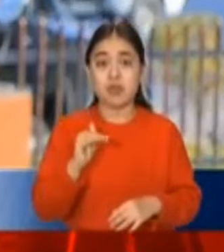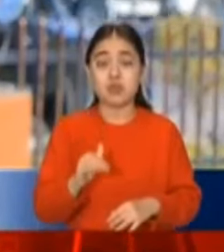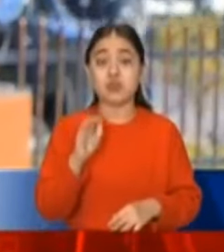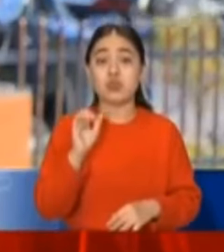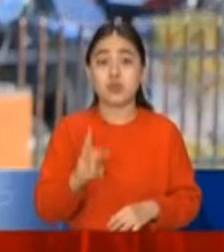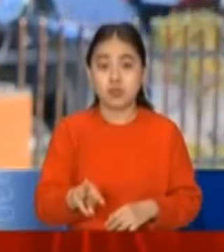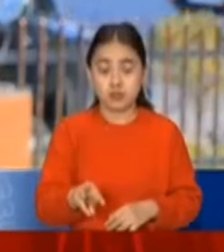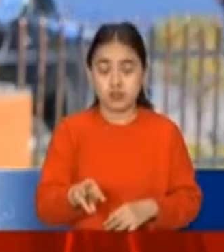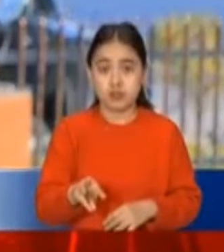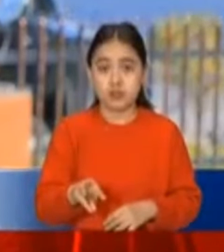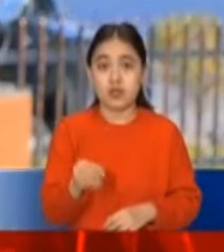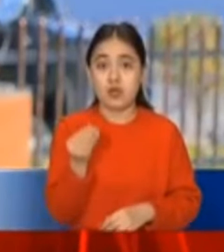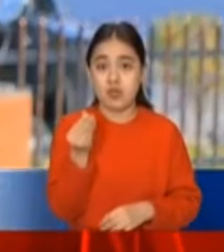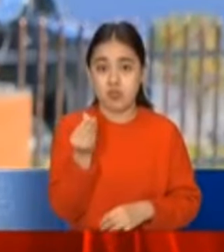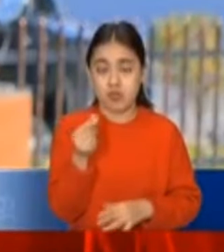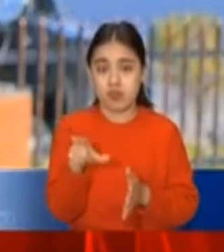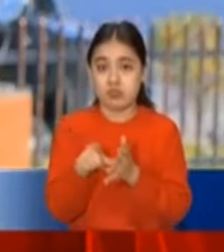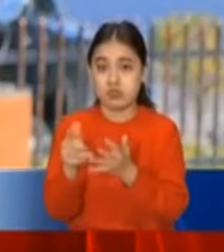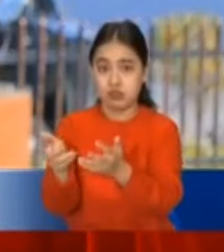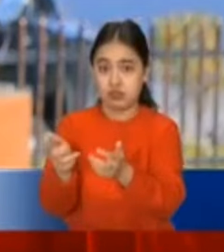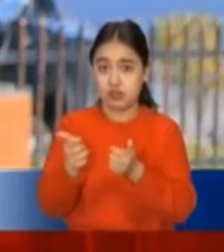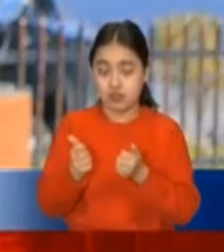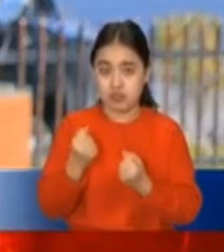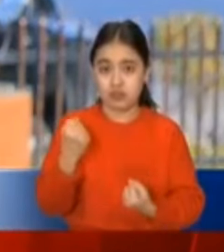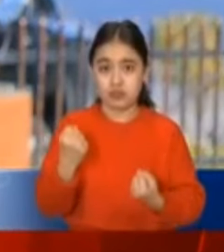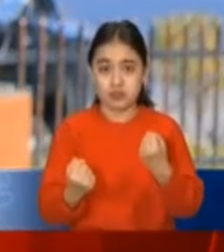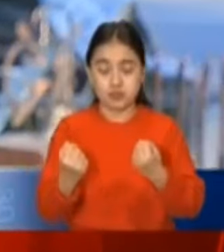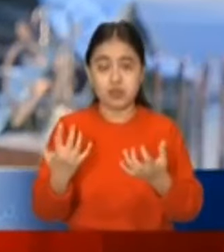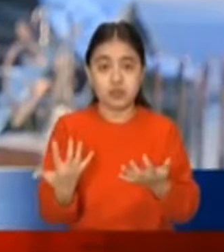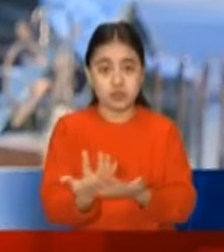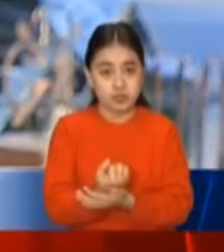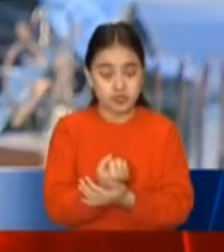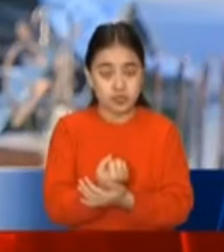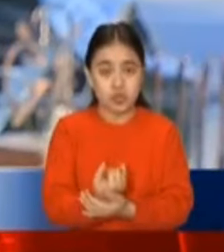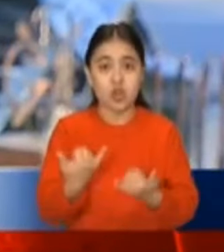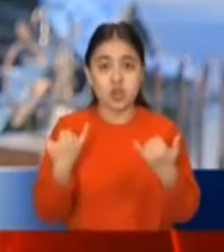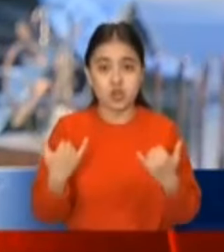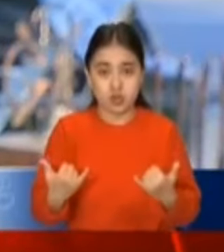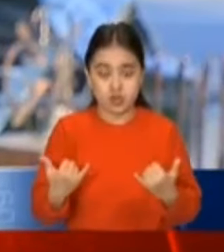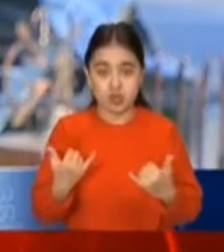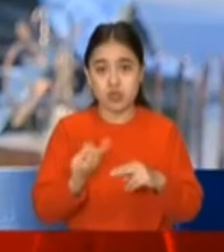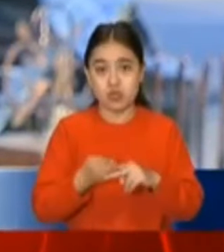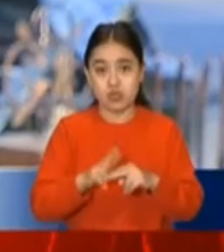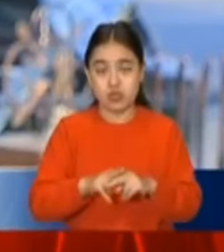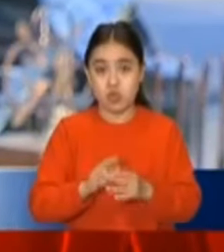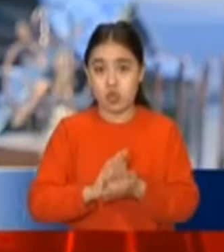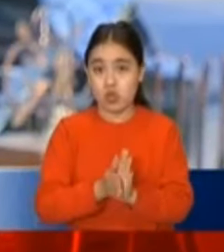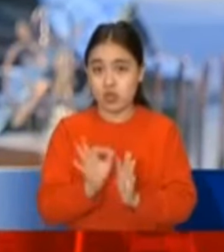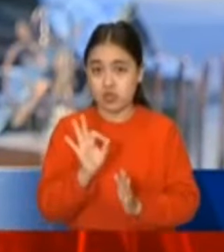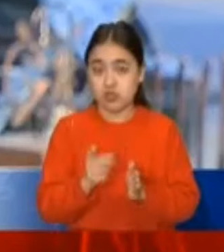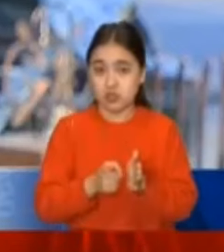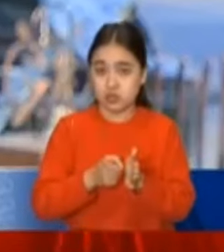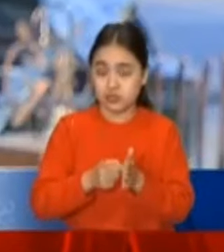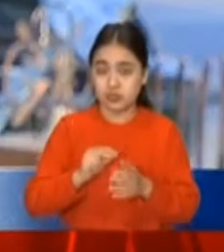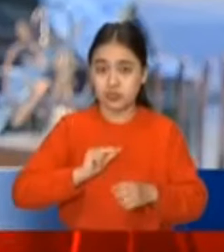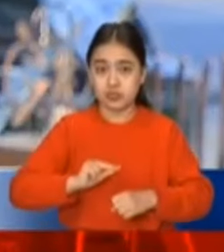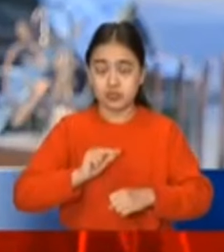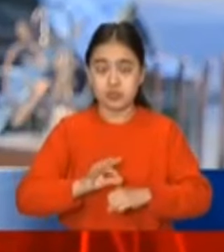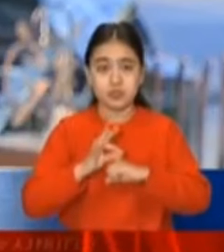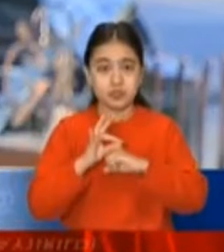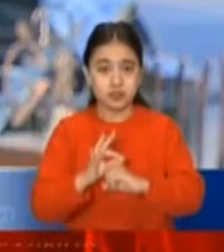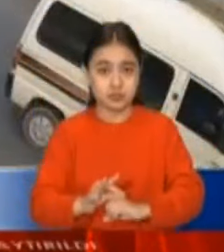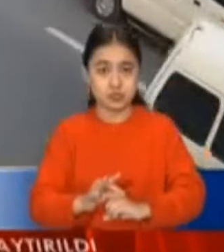so'm pul evaziga ijaraga olib haydaganligi aniqlandi. Hozirda ushbu holat yuzasidan surishtiruv ishlari